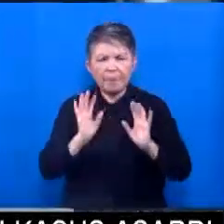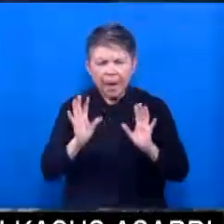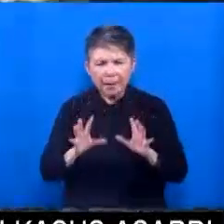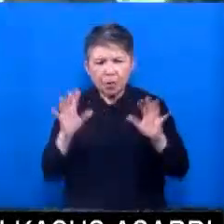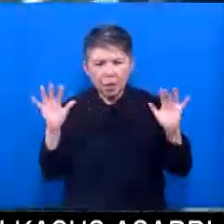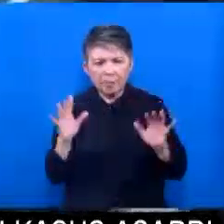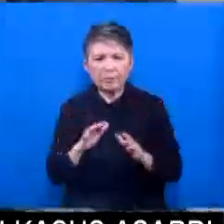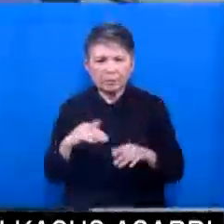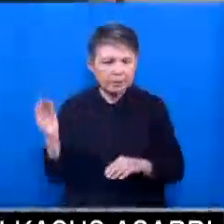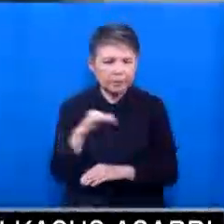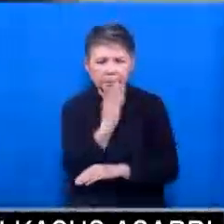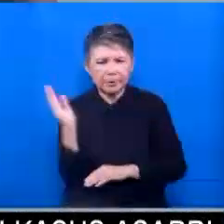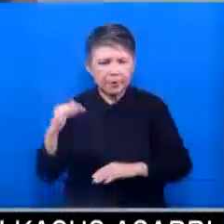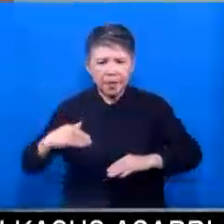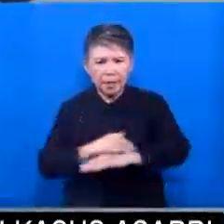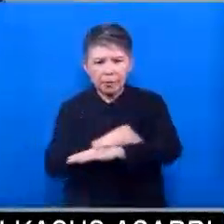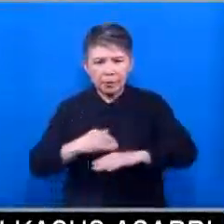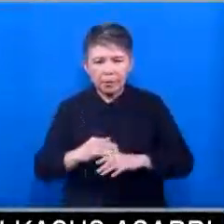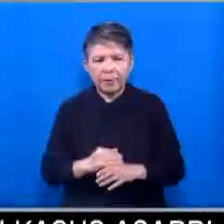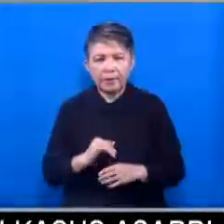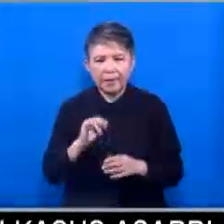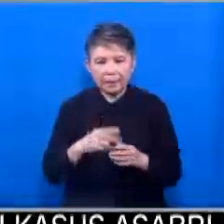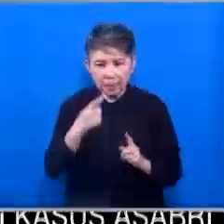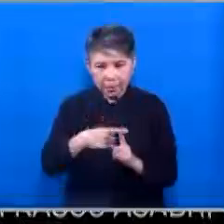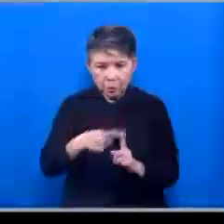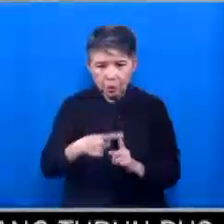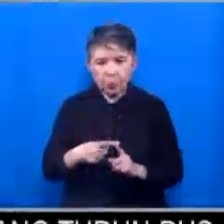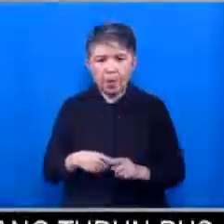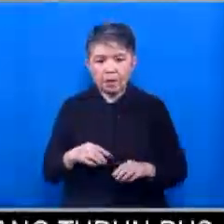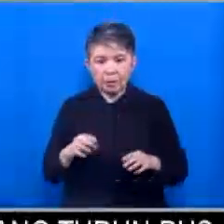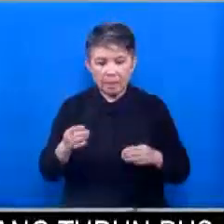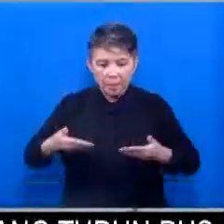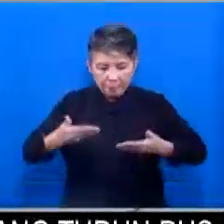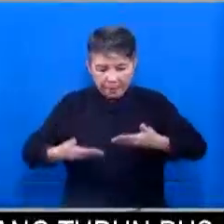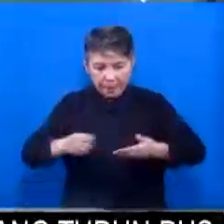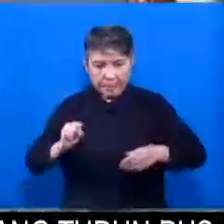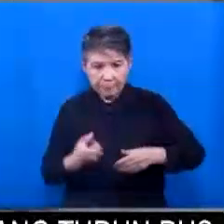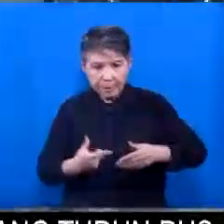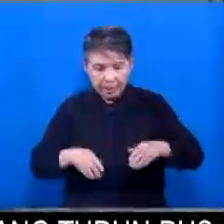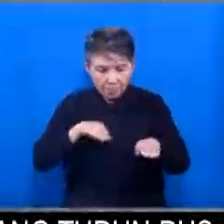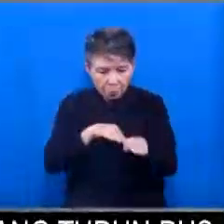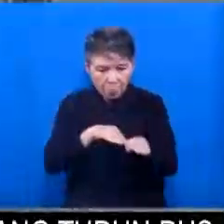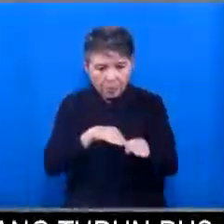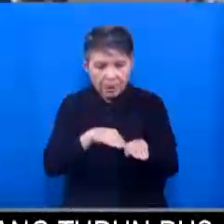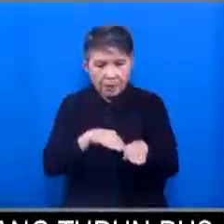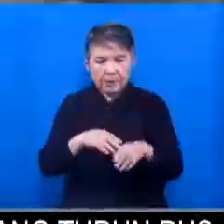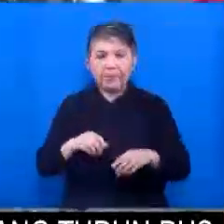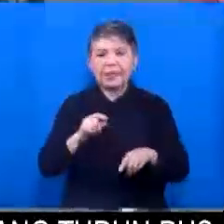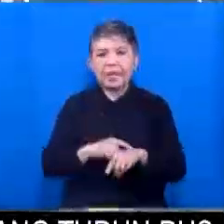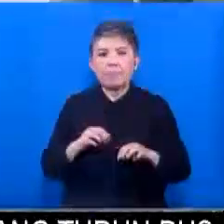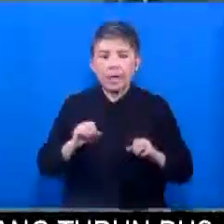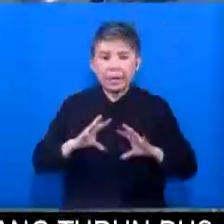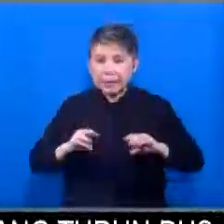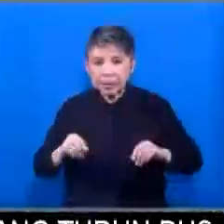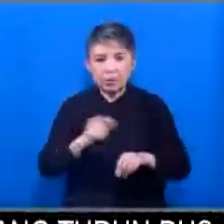dikunjungi. Dengan demikian, INRIX dapat menghitung waktu yang terbuang dengan membandingkan kecepatan berkendara pada saat jam sibuk dan jam